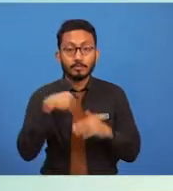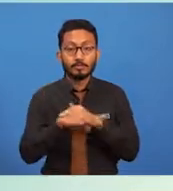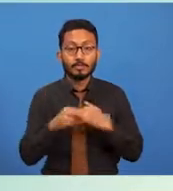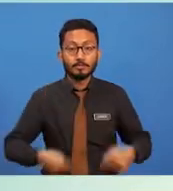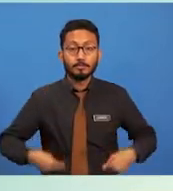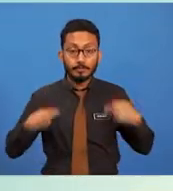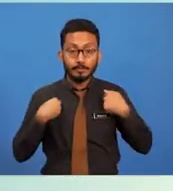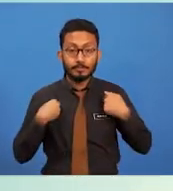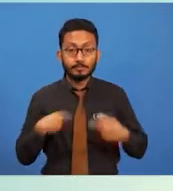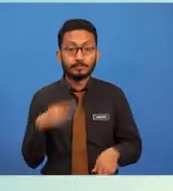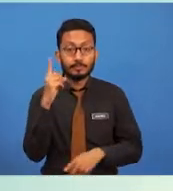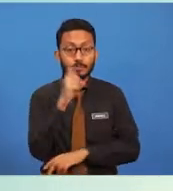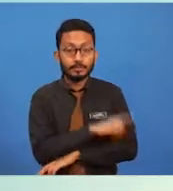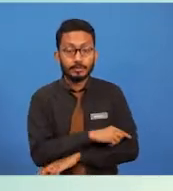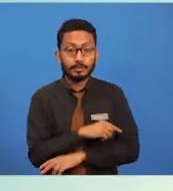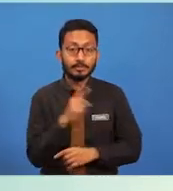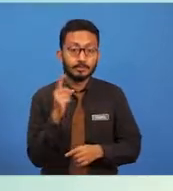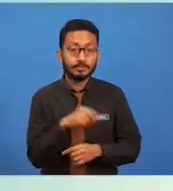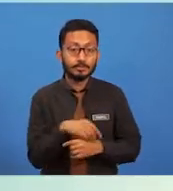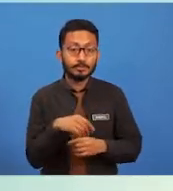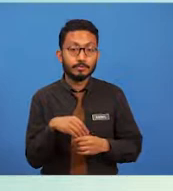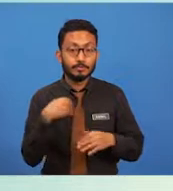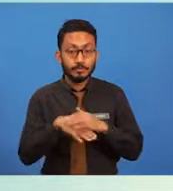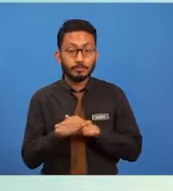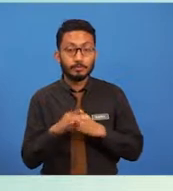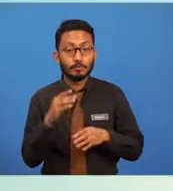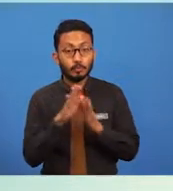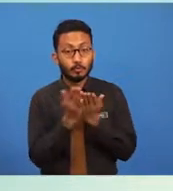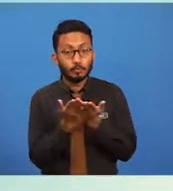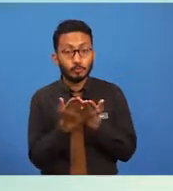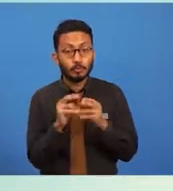Tuliskan dalam buku nota anda semua.